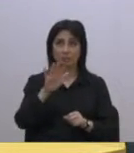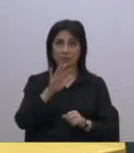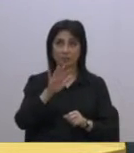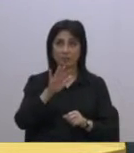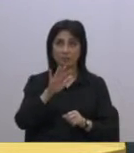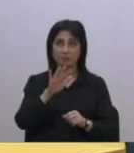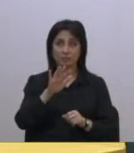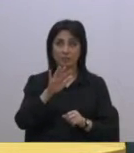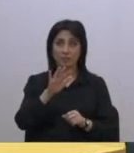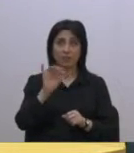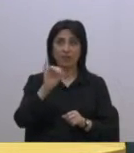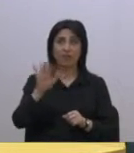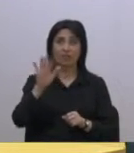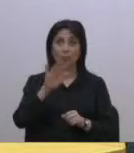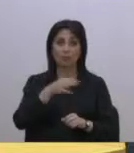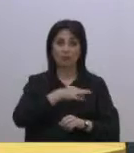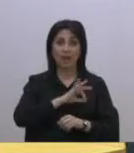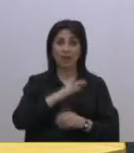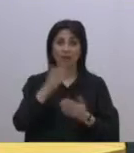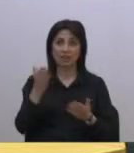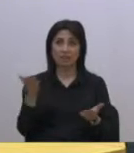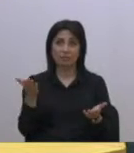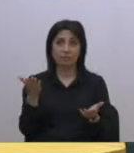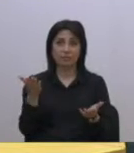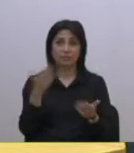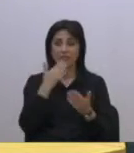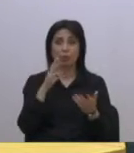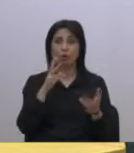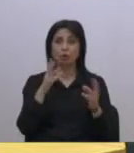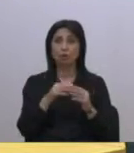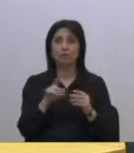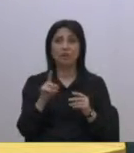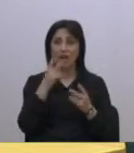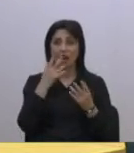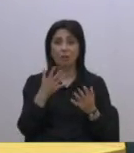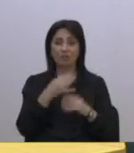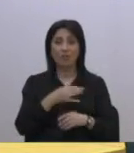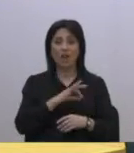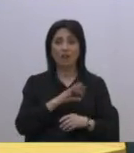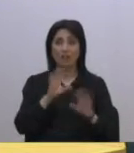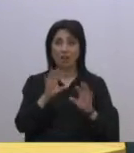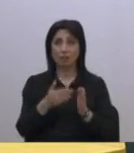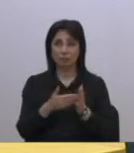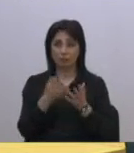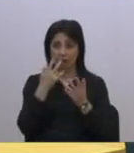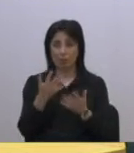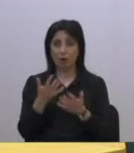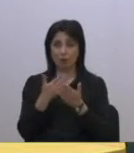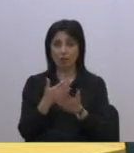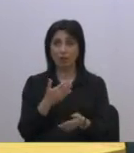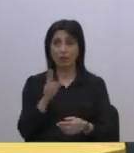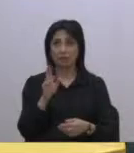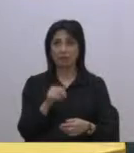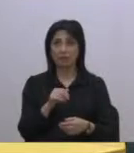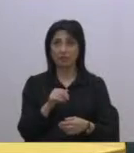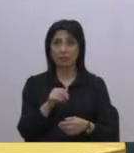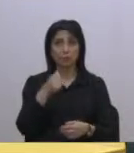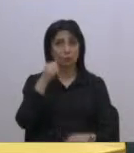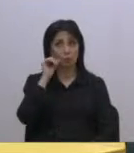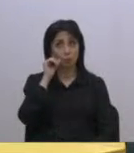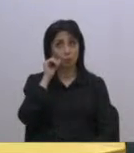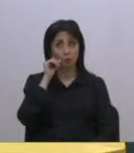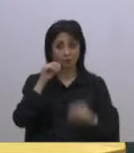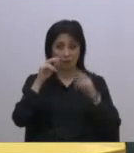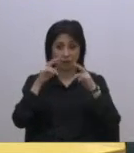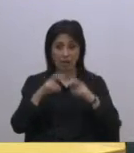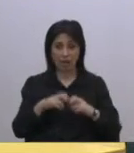ვთქვათ, დასავლური აგენტები, თუ აი ეს ხო საბოლოო ჯამში რაში გამოიხატა, აგენტების კანონში გამოიხატა და გუშინ